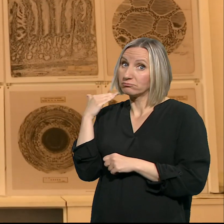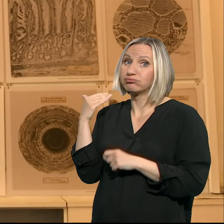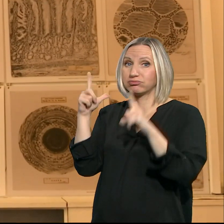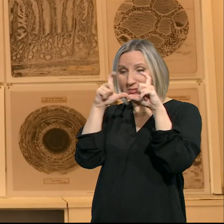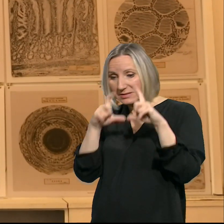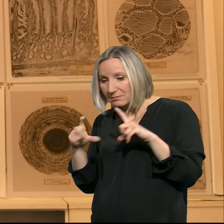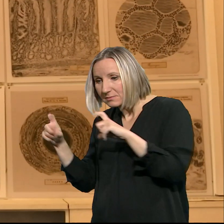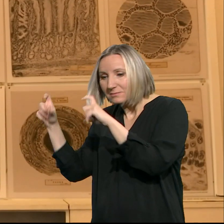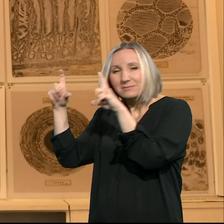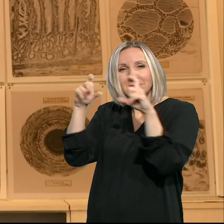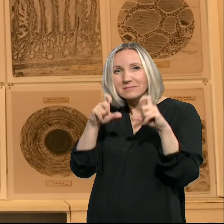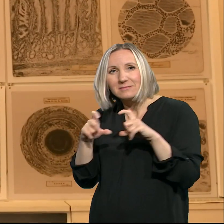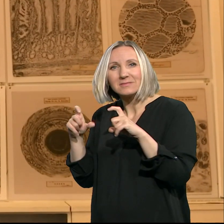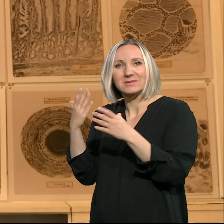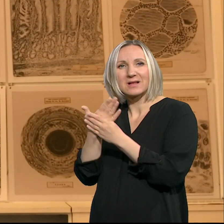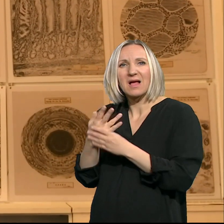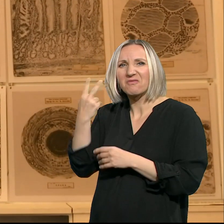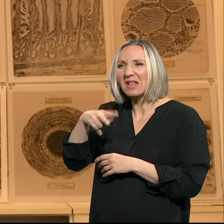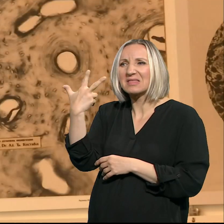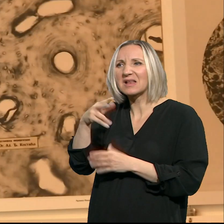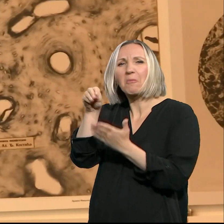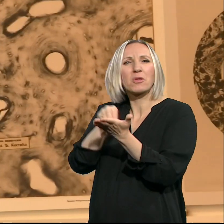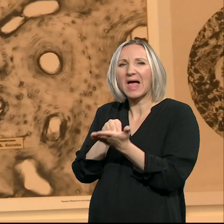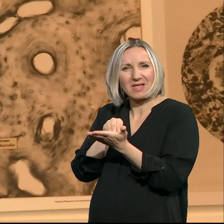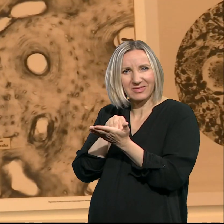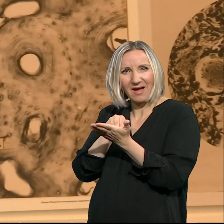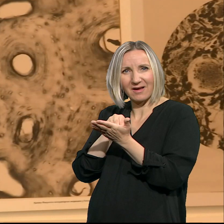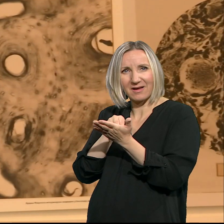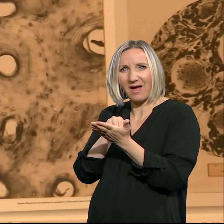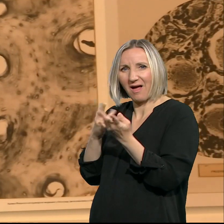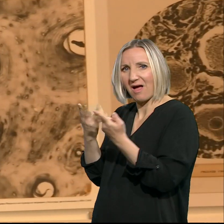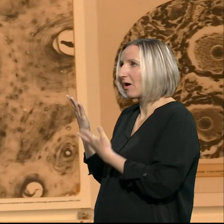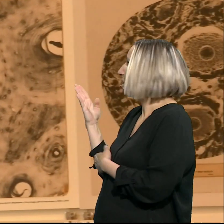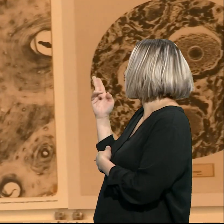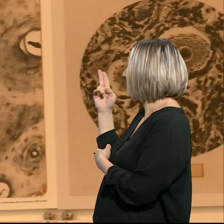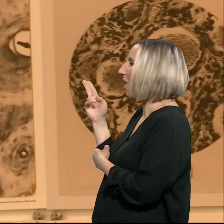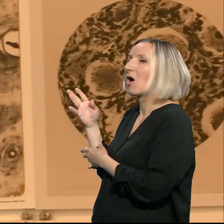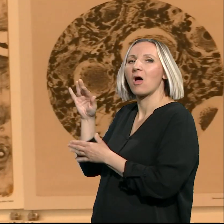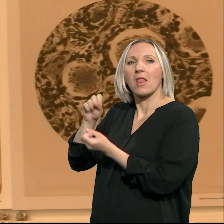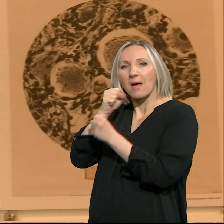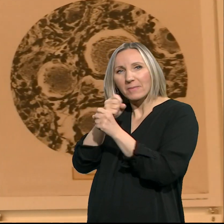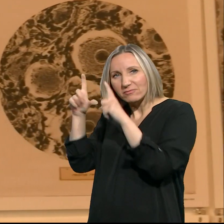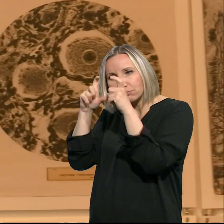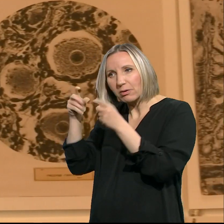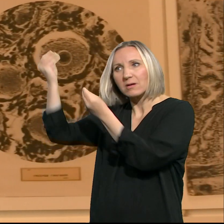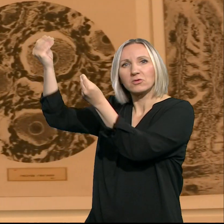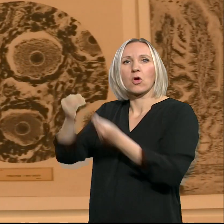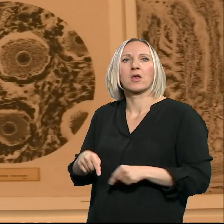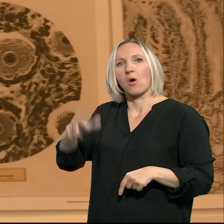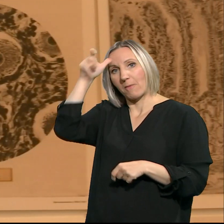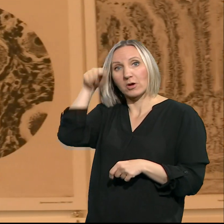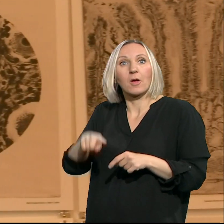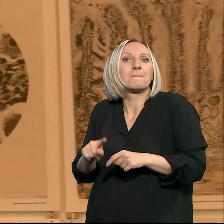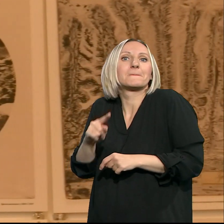histoloških preparata, između 2 i 3 hiljade, podaci variraju, koje je doneo u Beograd. I to je bila prva